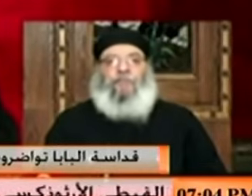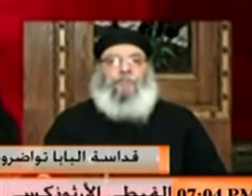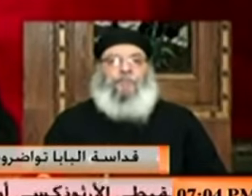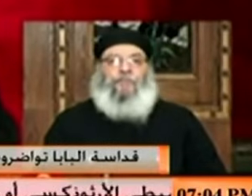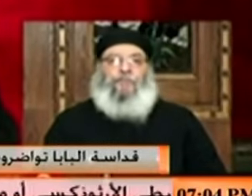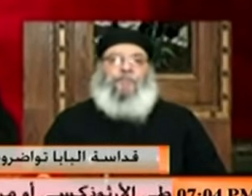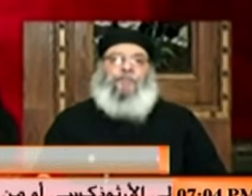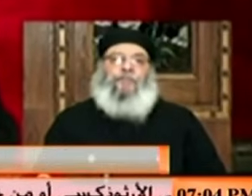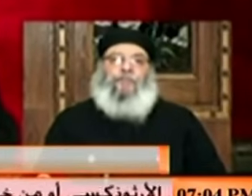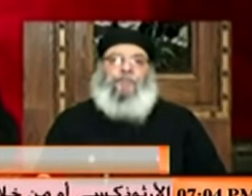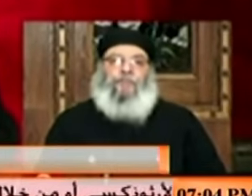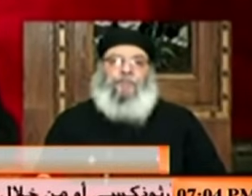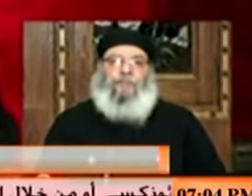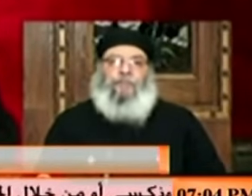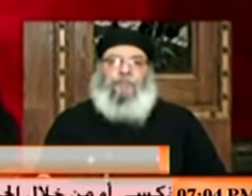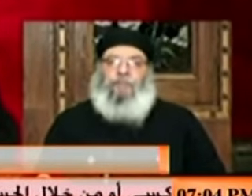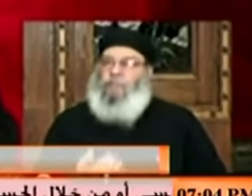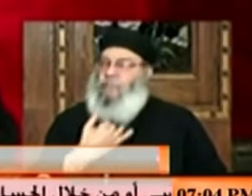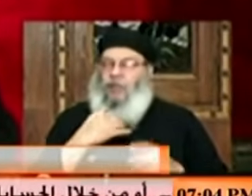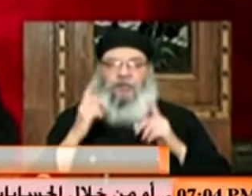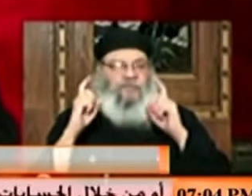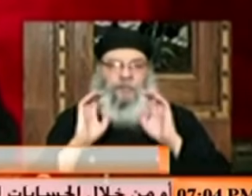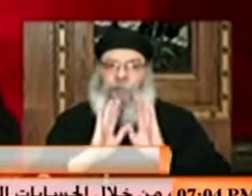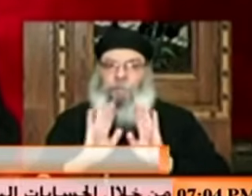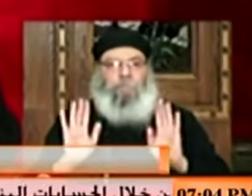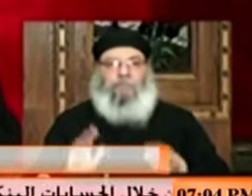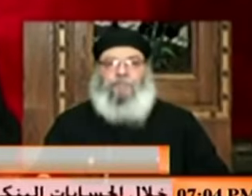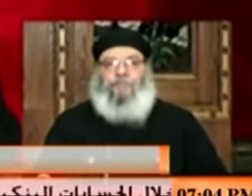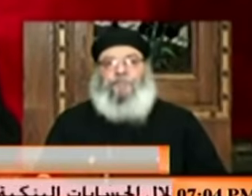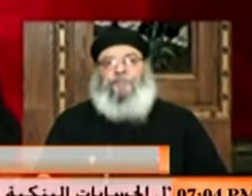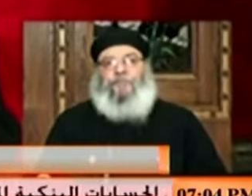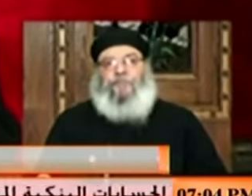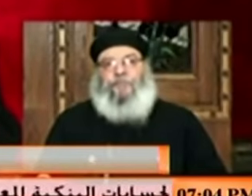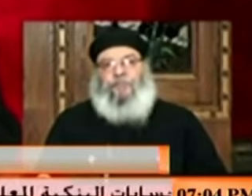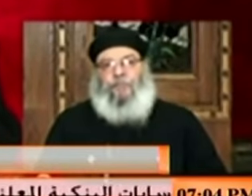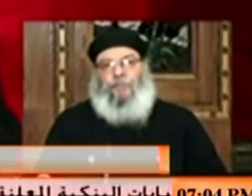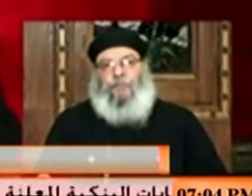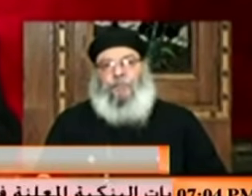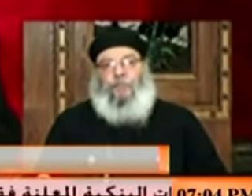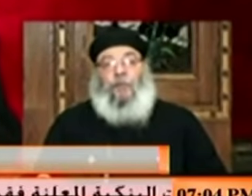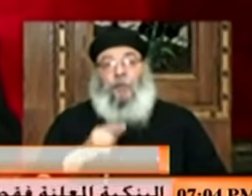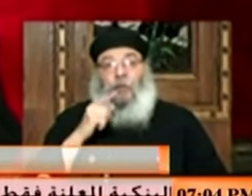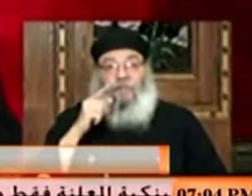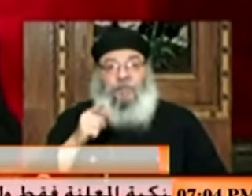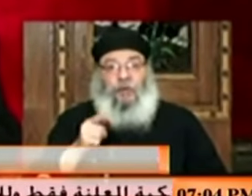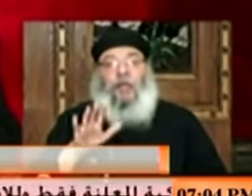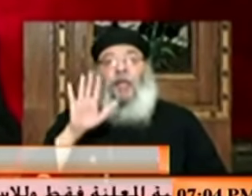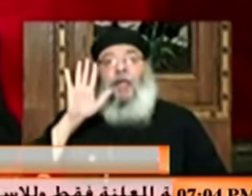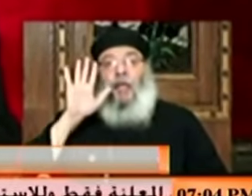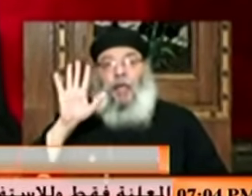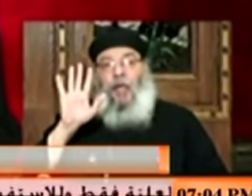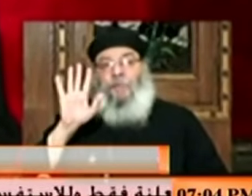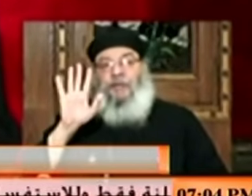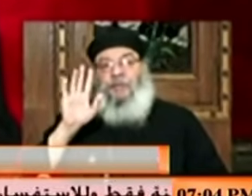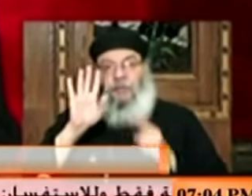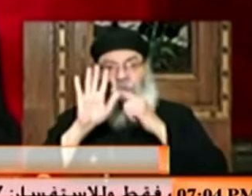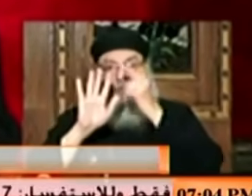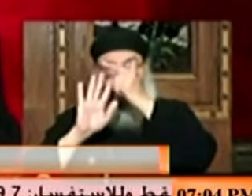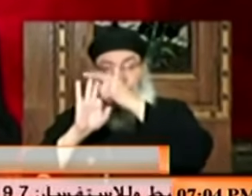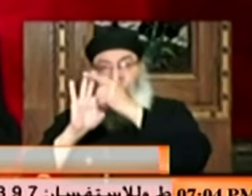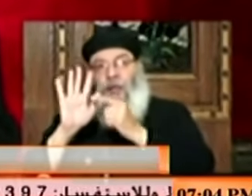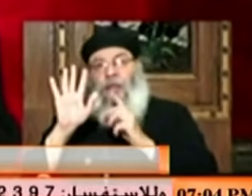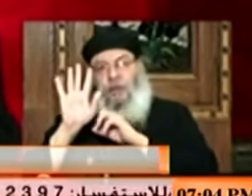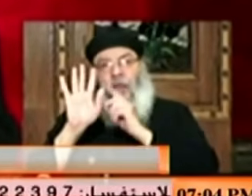الرحمه ما كانش فيها رحمه وكان لها خمسه اروقه تشبه بالضبط